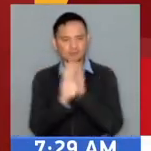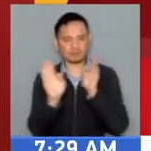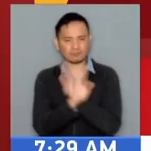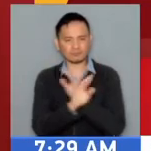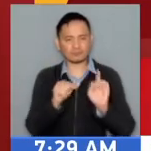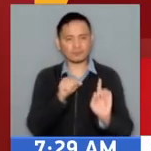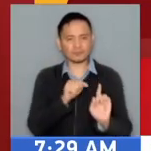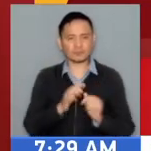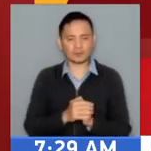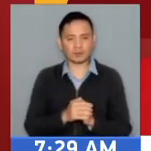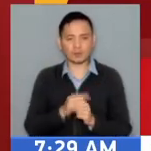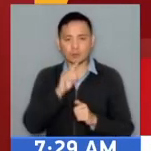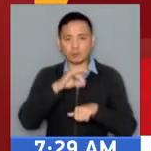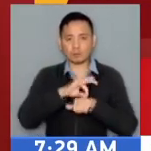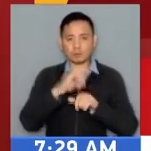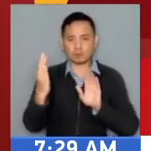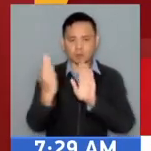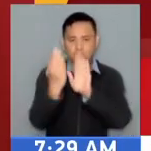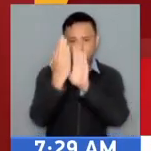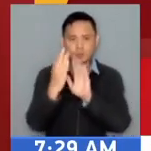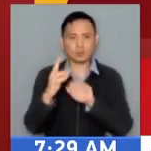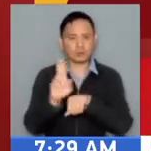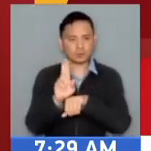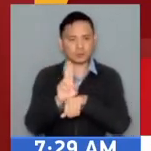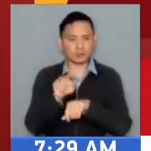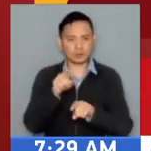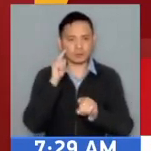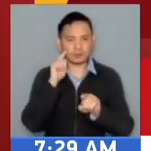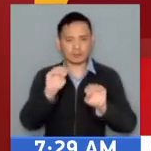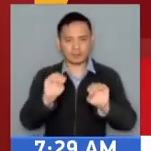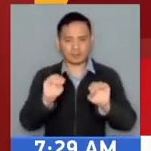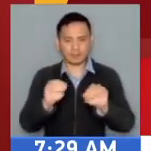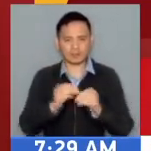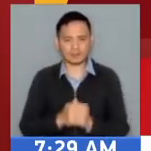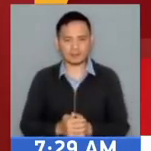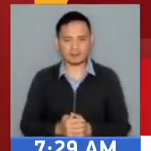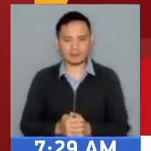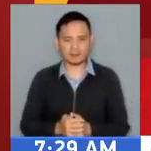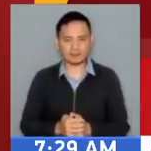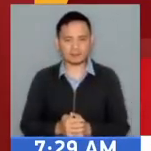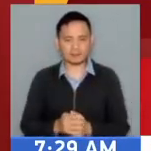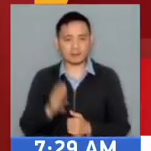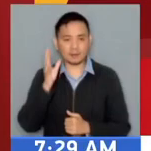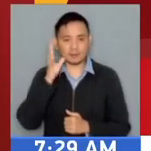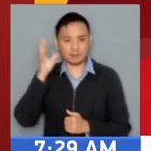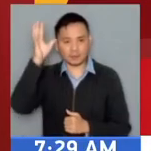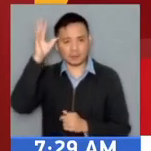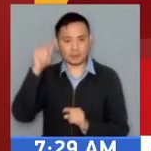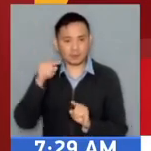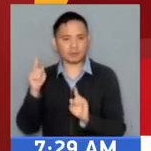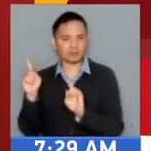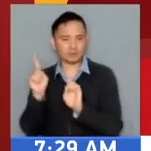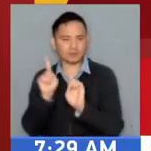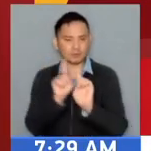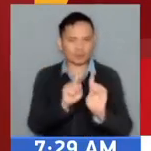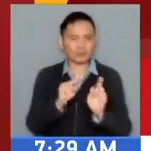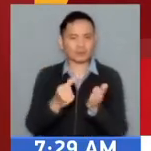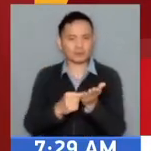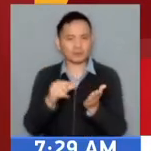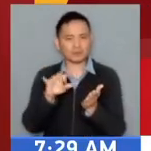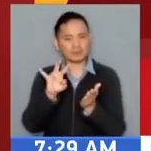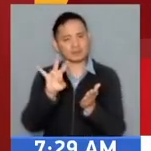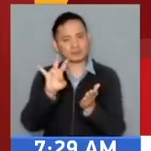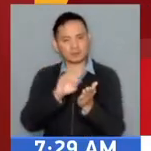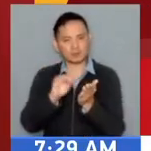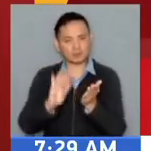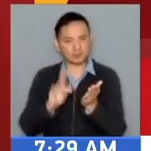modality delivery pinayagan din ngayong araw na makapasok ang mga magulang ng grade 7 students upang ma-guide sila sa kanilang classroom kahit na